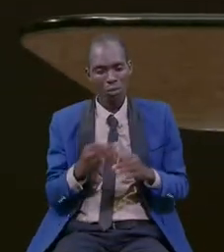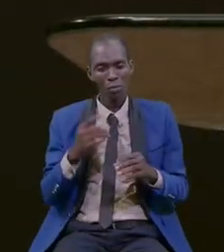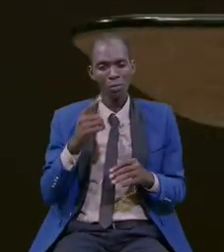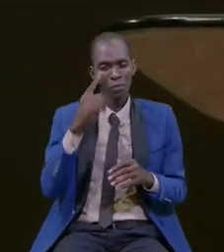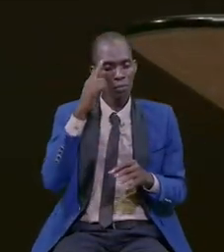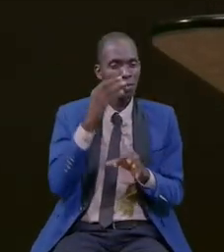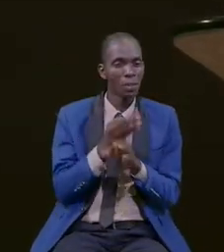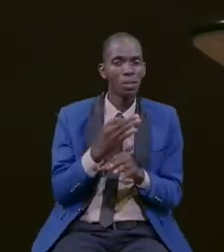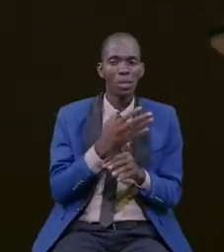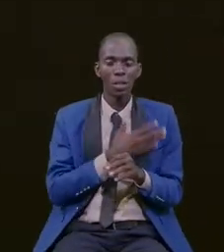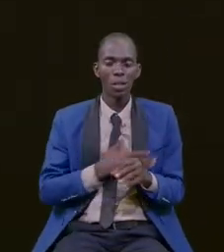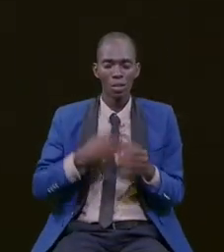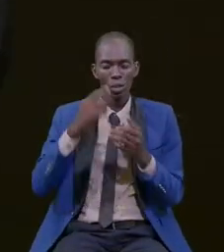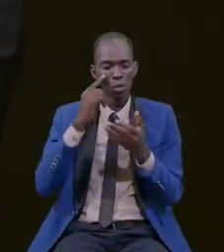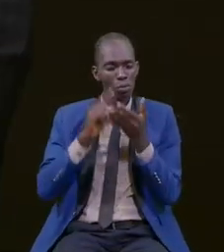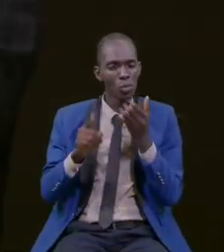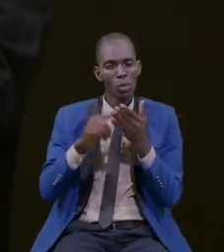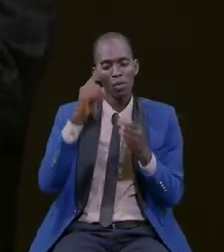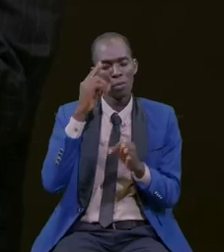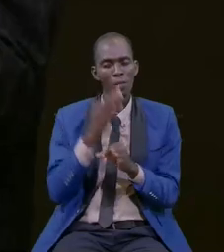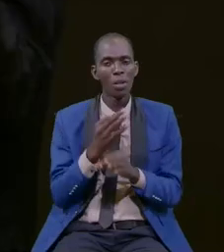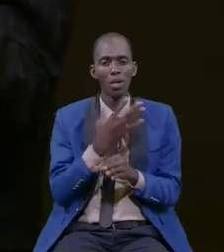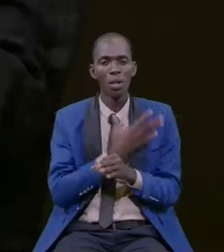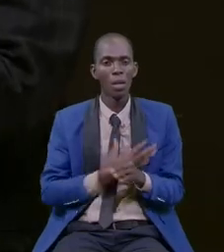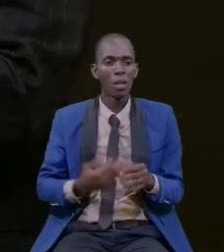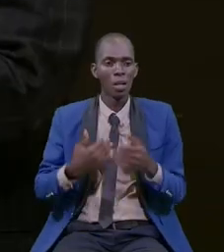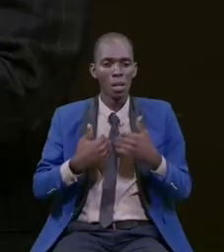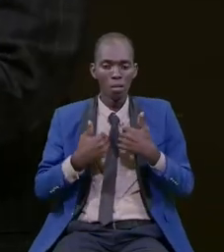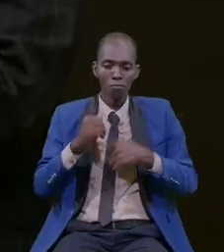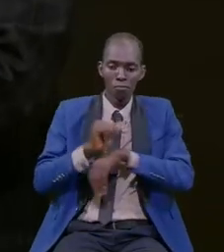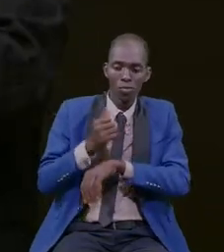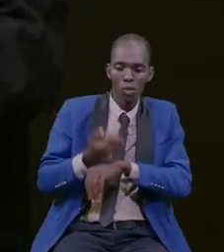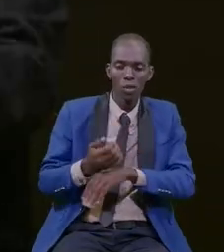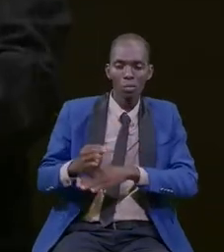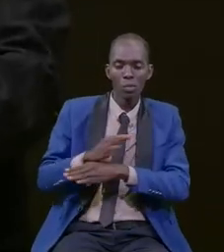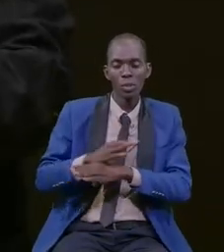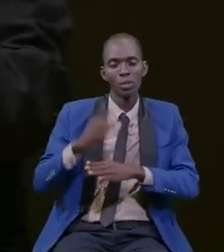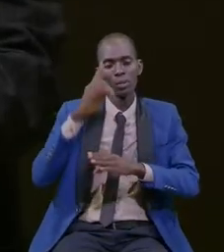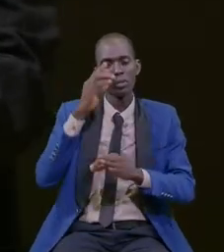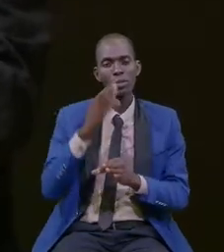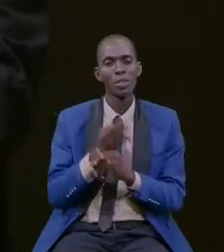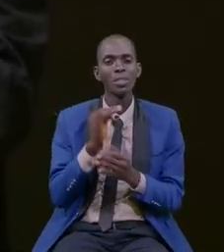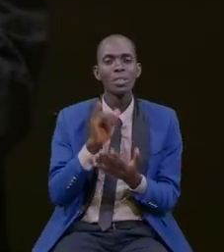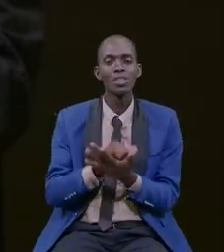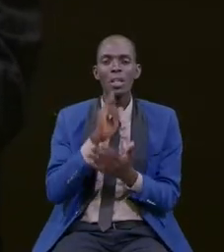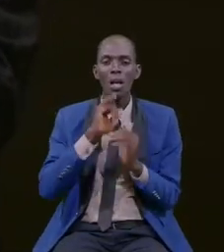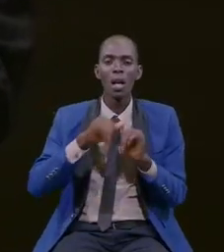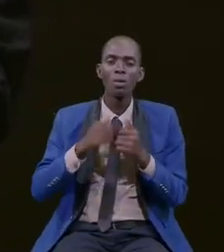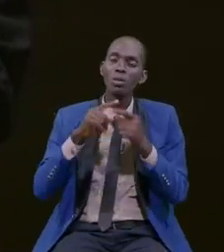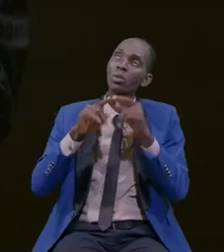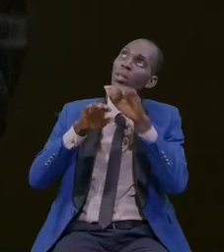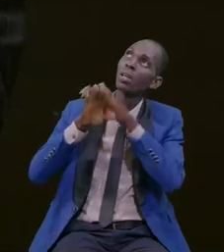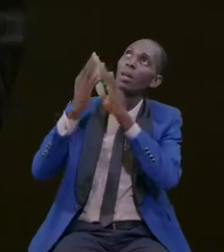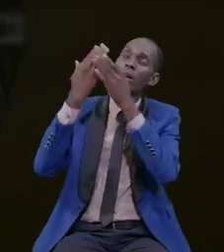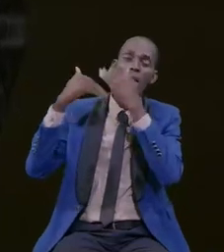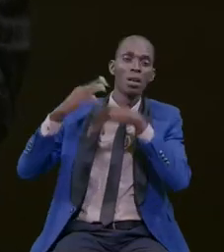observable et la foi agissante et c'est ainsi qu'on va aller au ciel et cette foi nous devons ajouter la